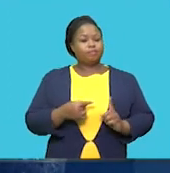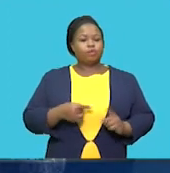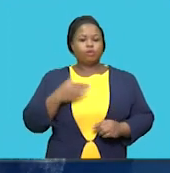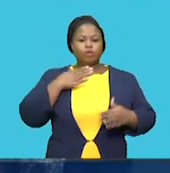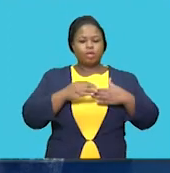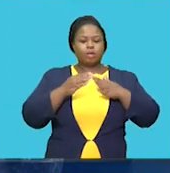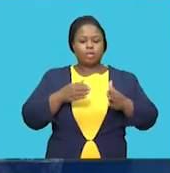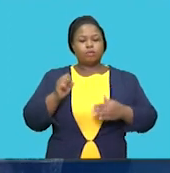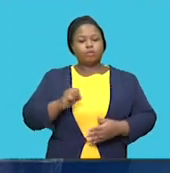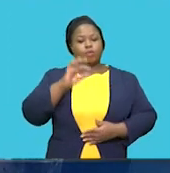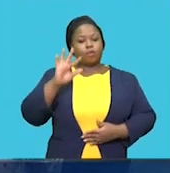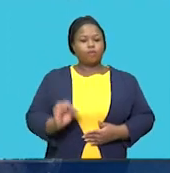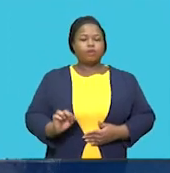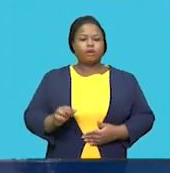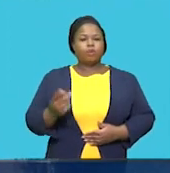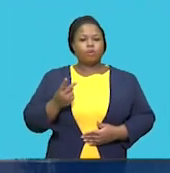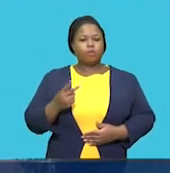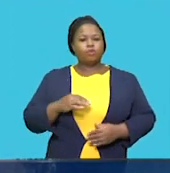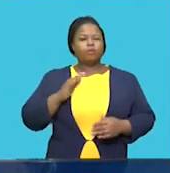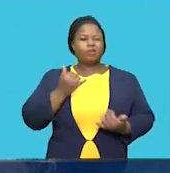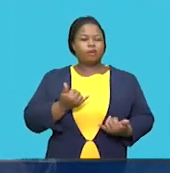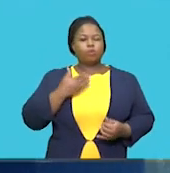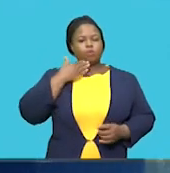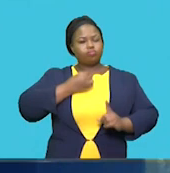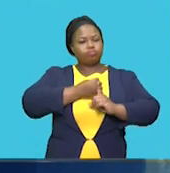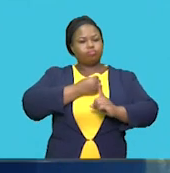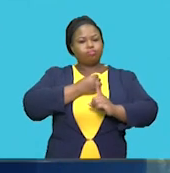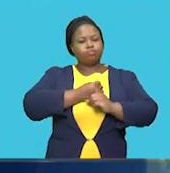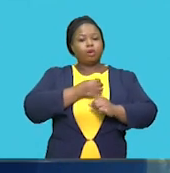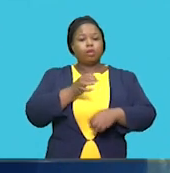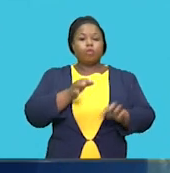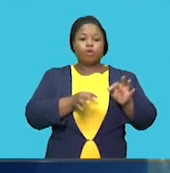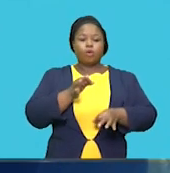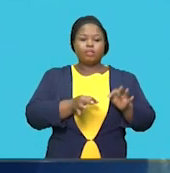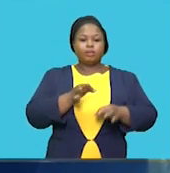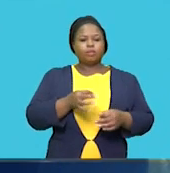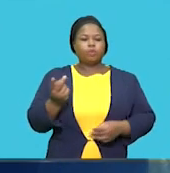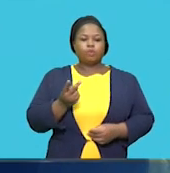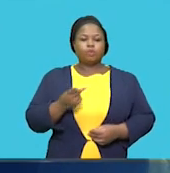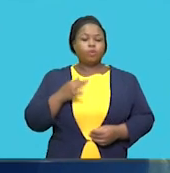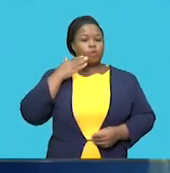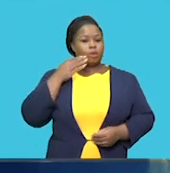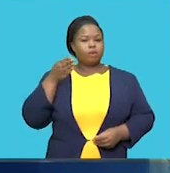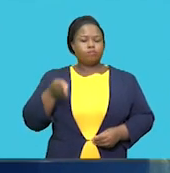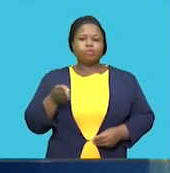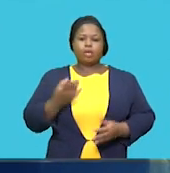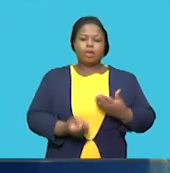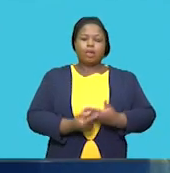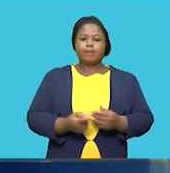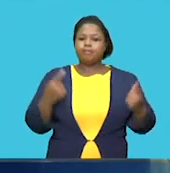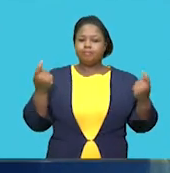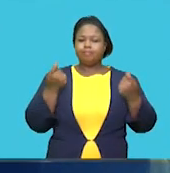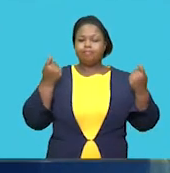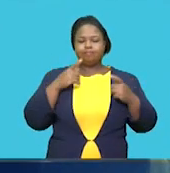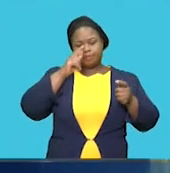yenkolo yaseMzantsi Afrika, itshantliziyo lezentlalo nezopolitiko. Ngethuba lomsitho obubanjwe egameni